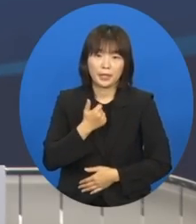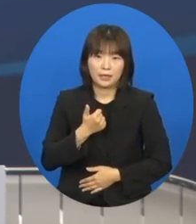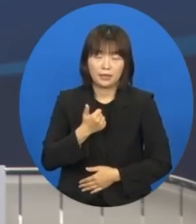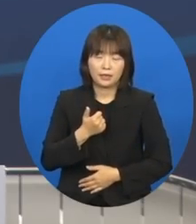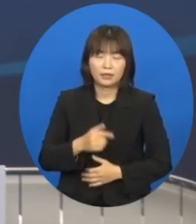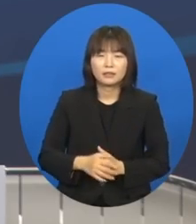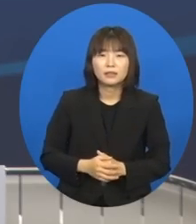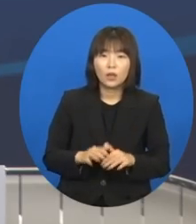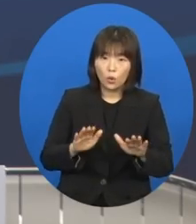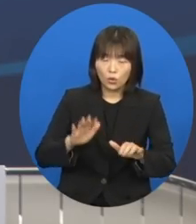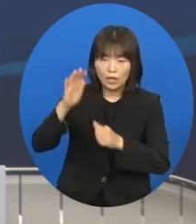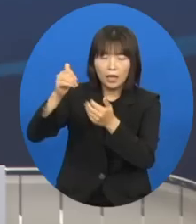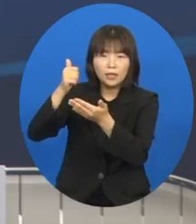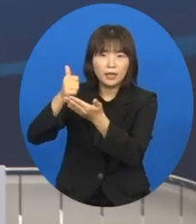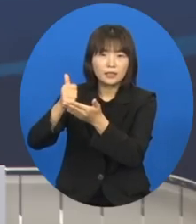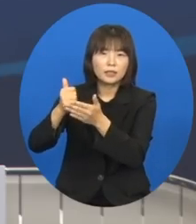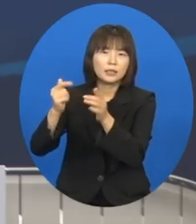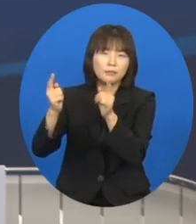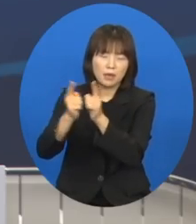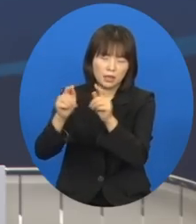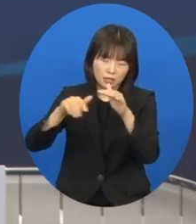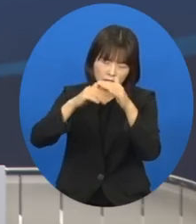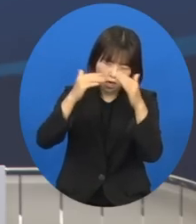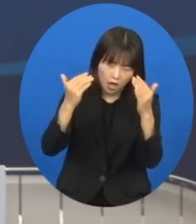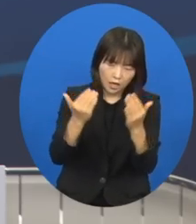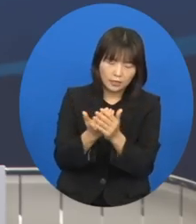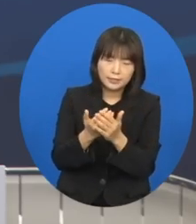근데 오늘은 하나님을 만난 전체 간증을